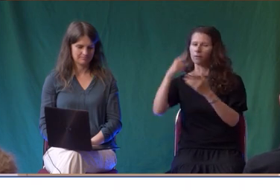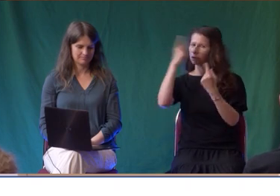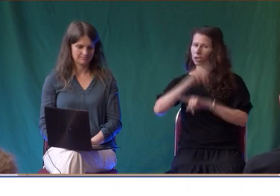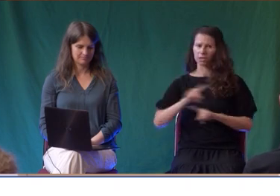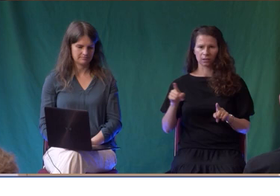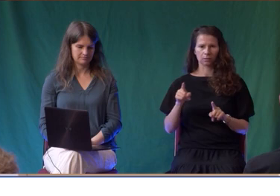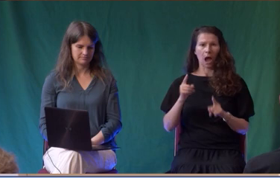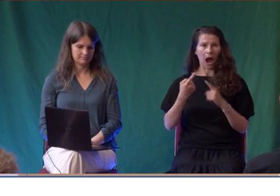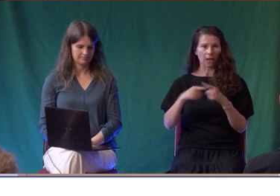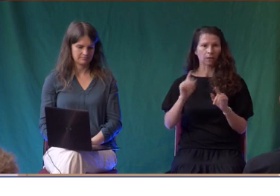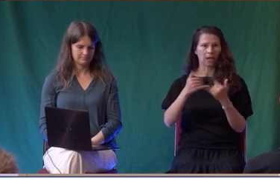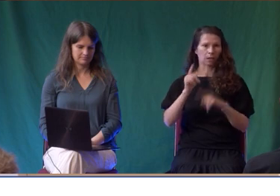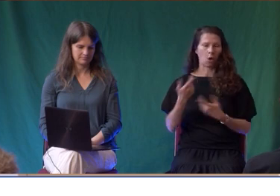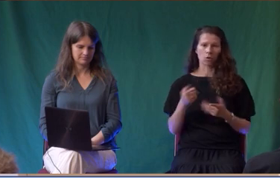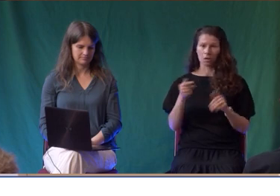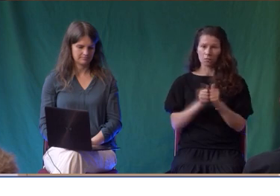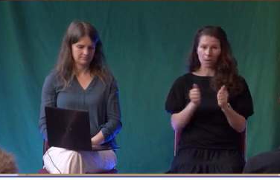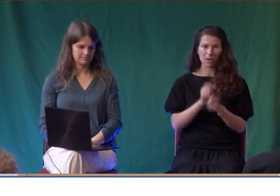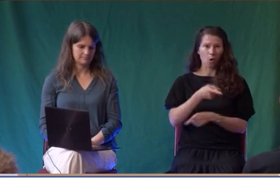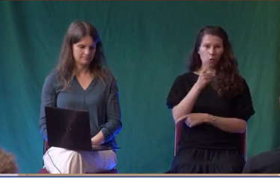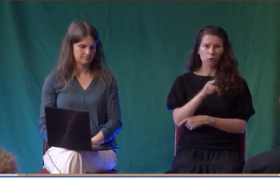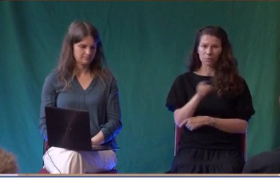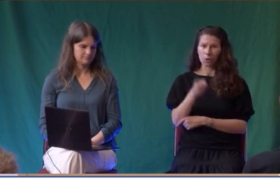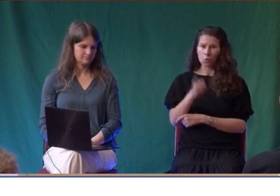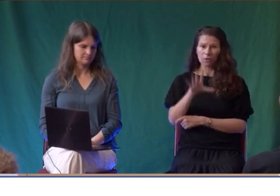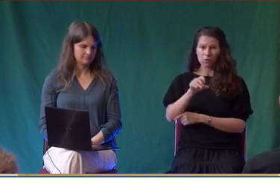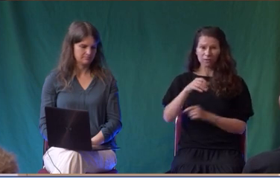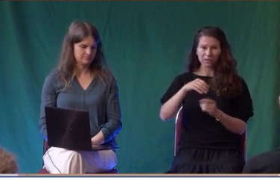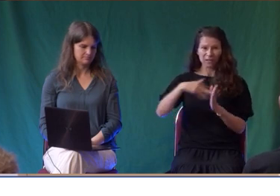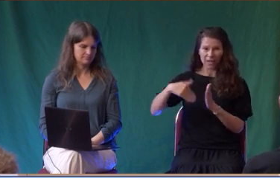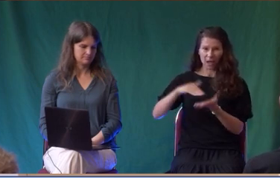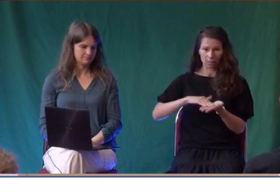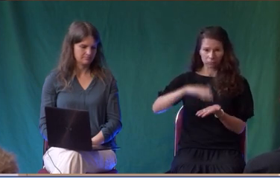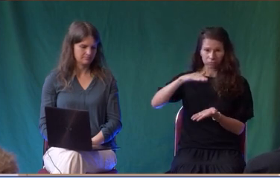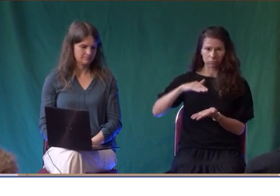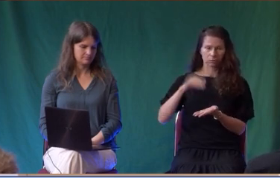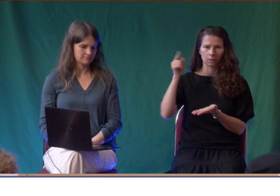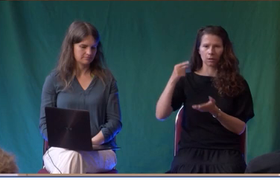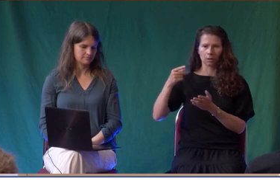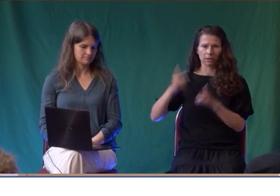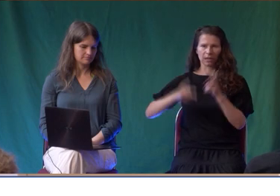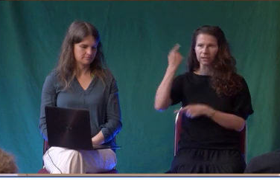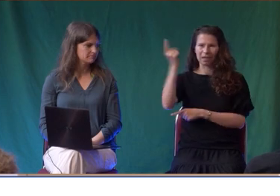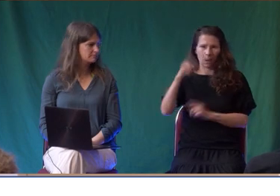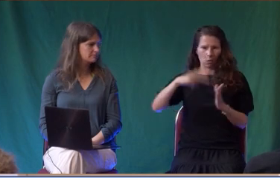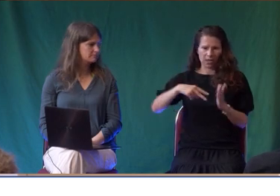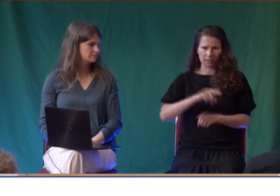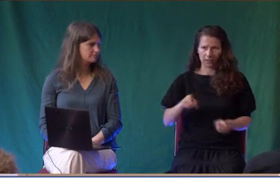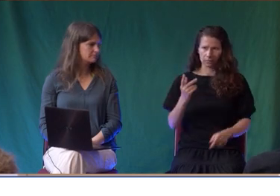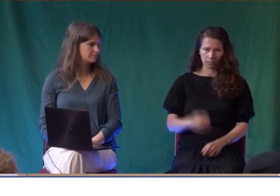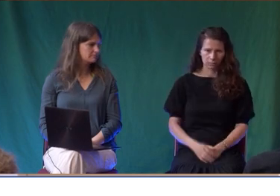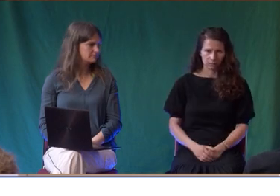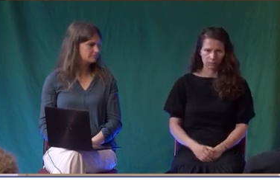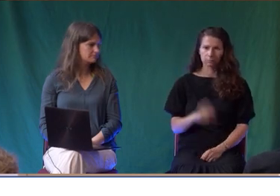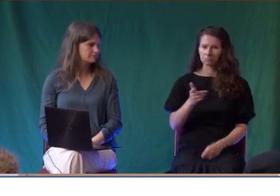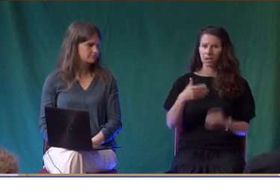es sind Papiere von 100 bis 150 Seiten die lässt auch in Gericht nicht durch die Begutachtung